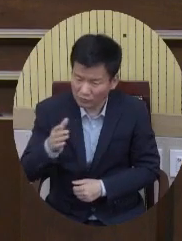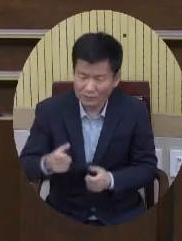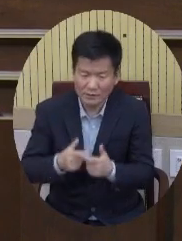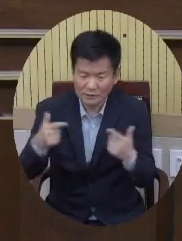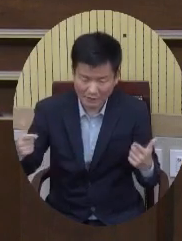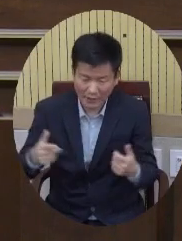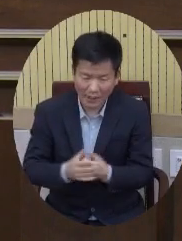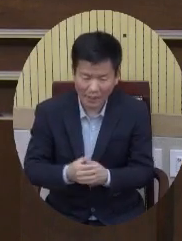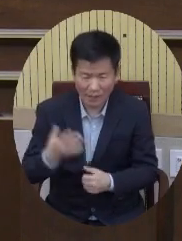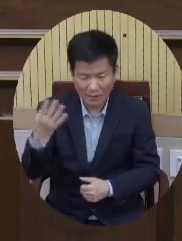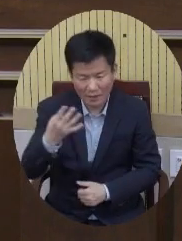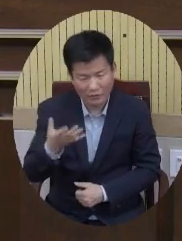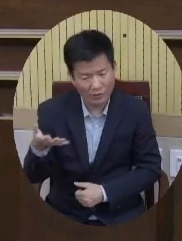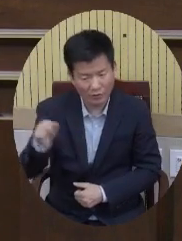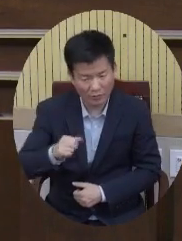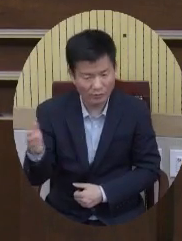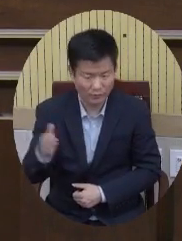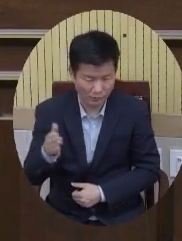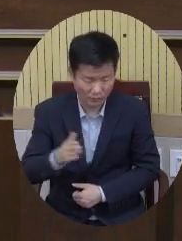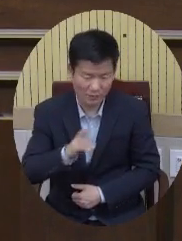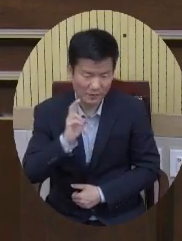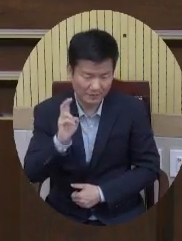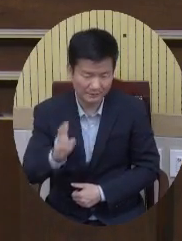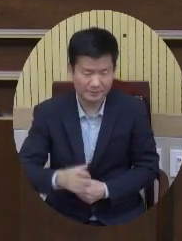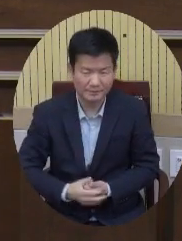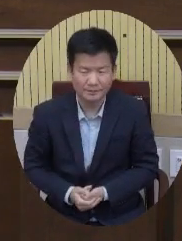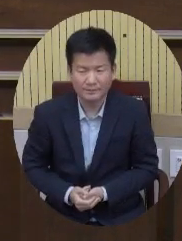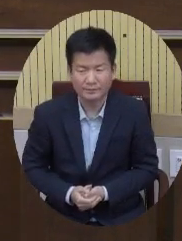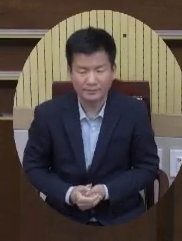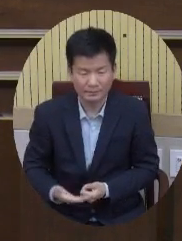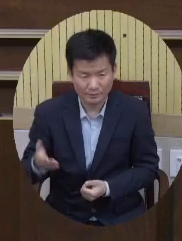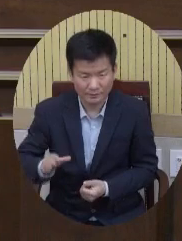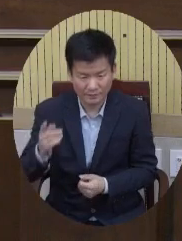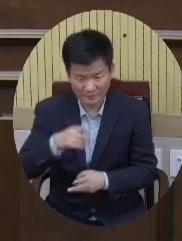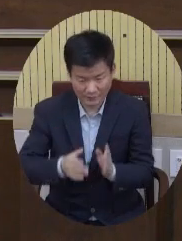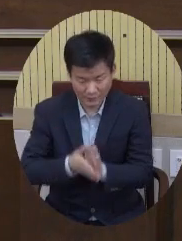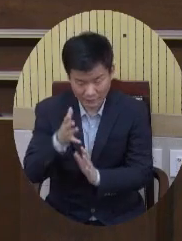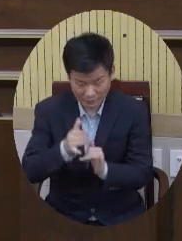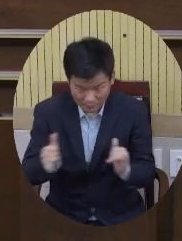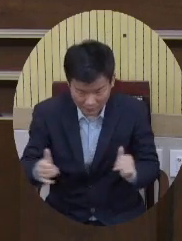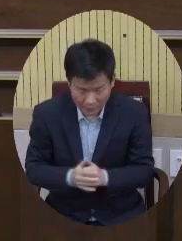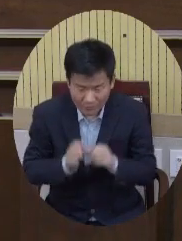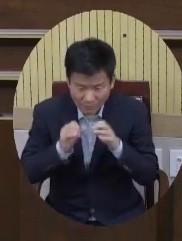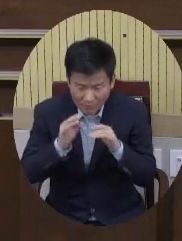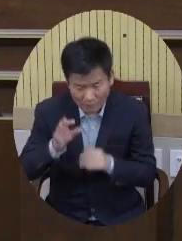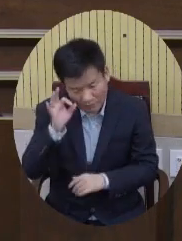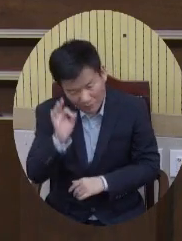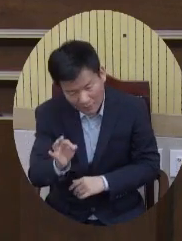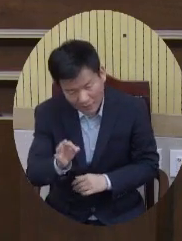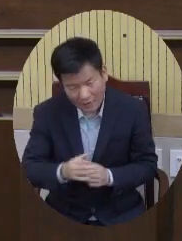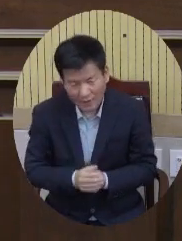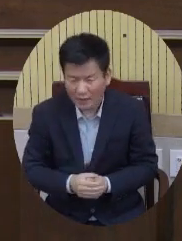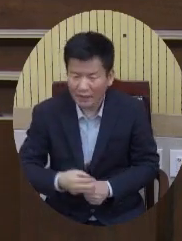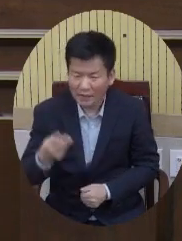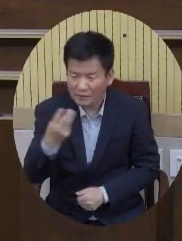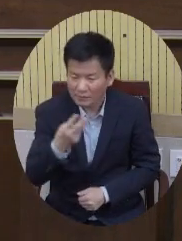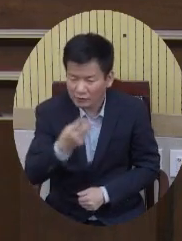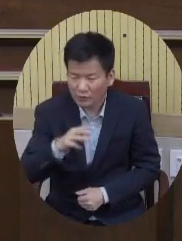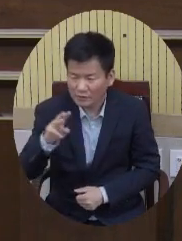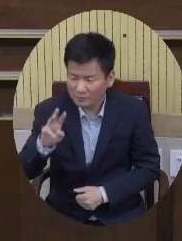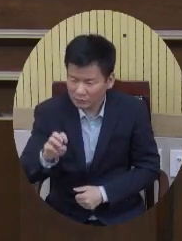증가하여 4000억원에 육박할 것입니다 하지만 청주 시민들은 언론보도를 통해 3,039억